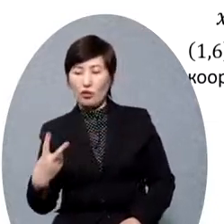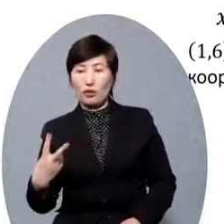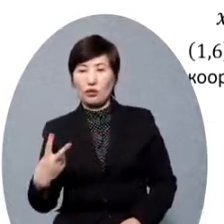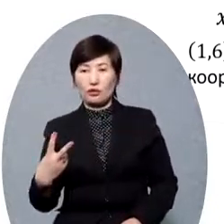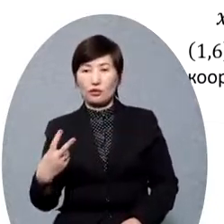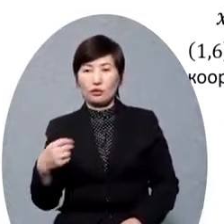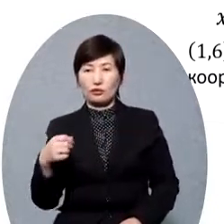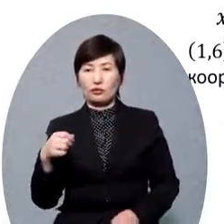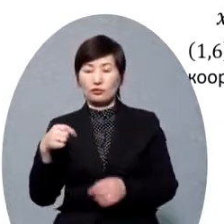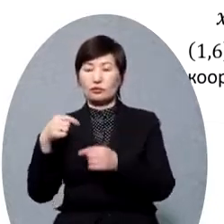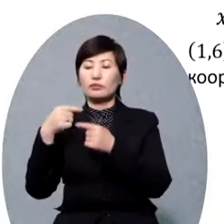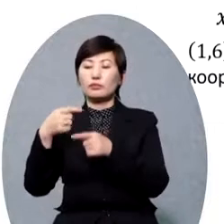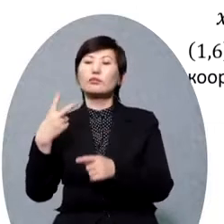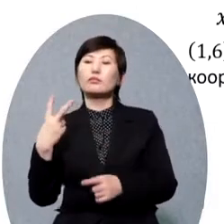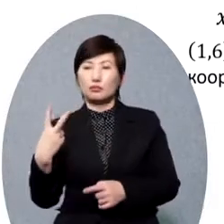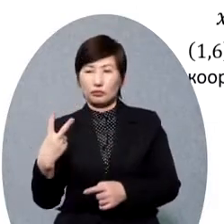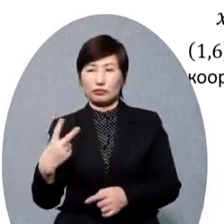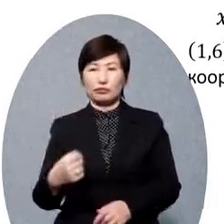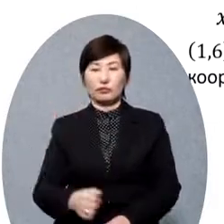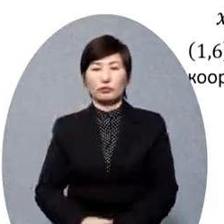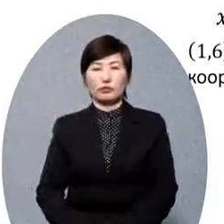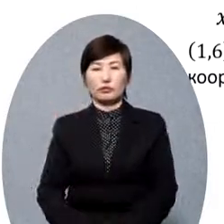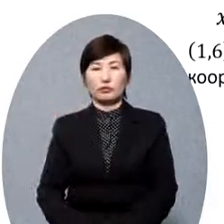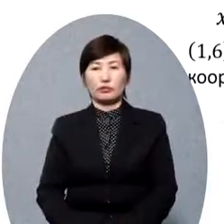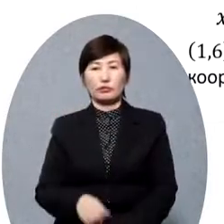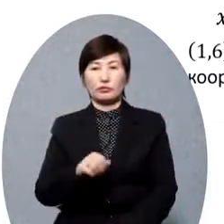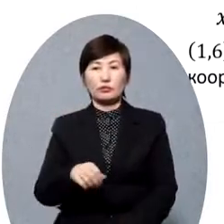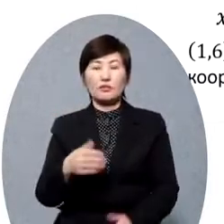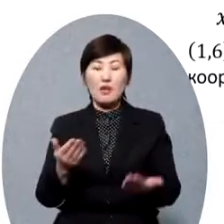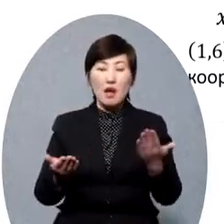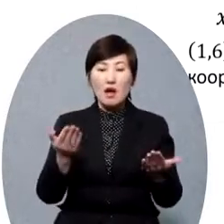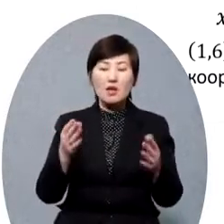энэ харьцаа ямар учиртай харьцаа вэ гэдгийг өгдөр авч үзье.